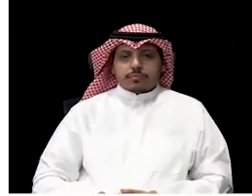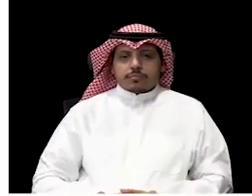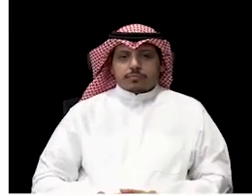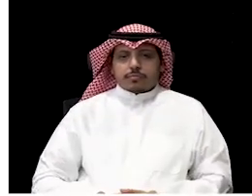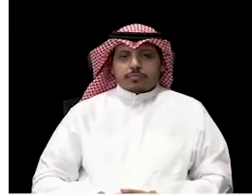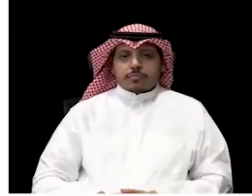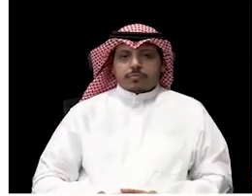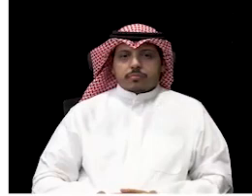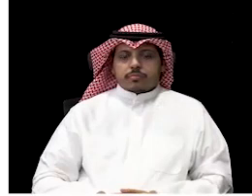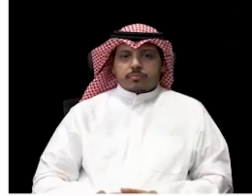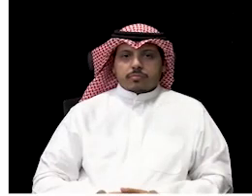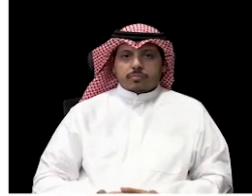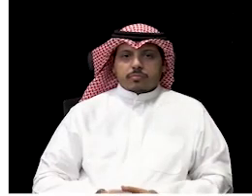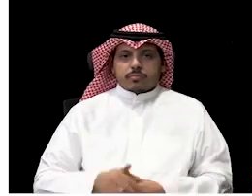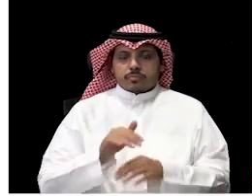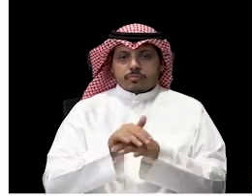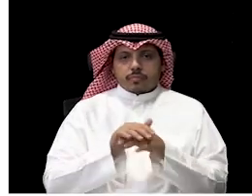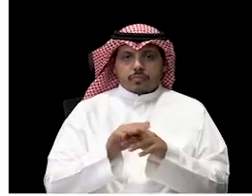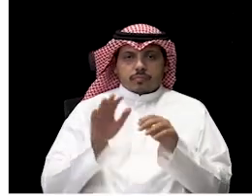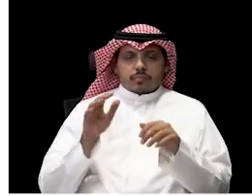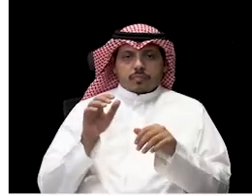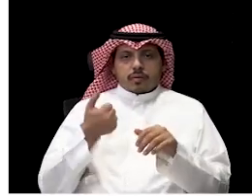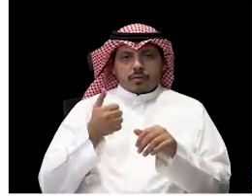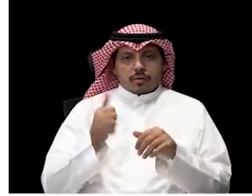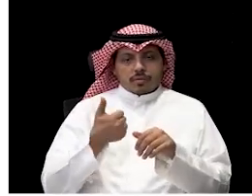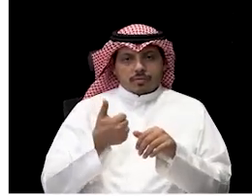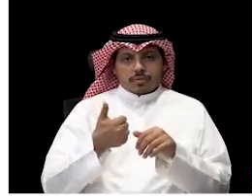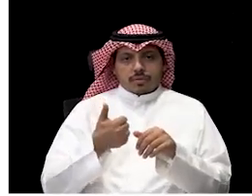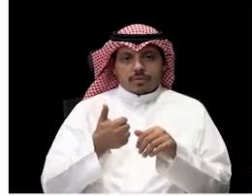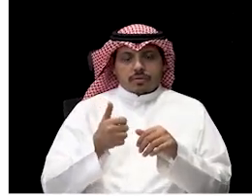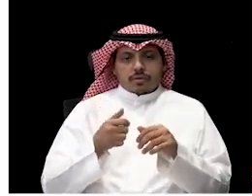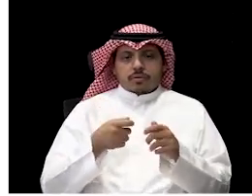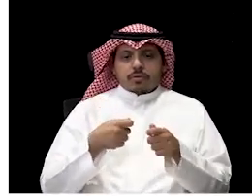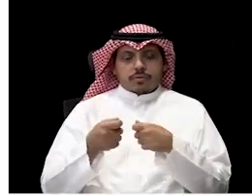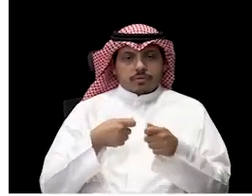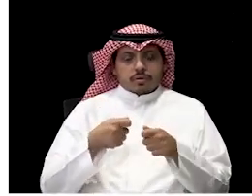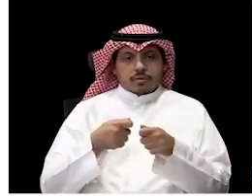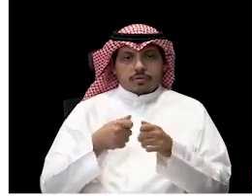تقويم الدرس 16: حدد أسباب البطالة الاقتصادية.